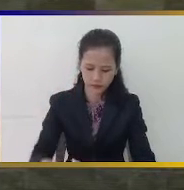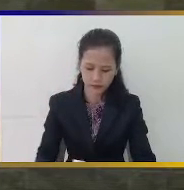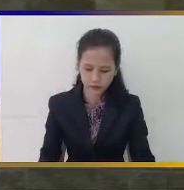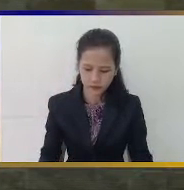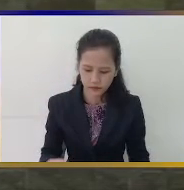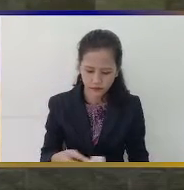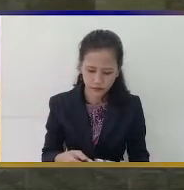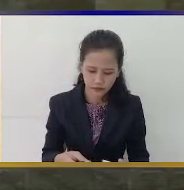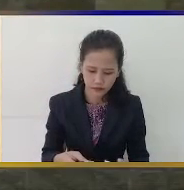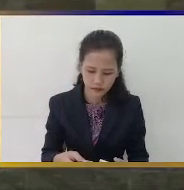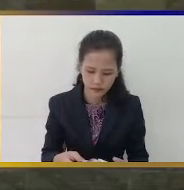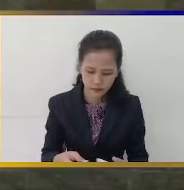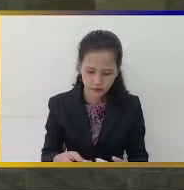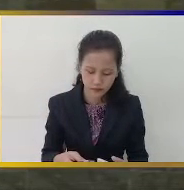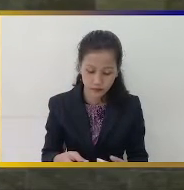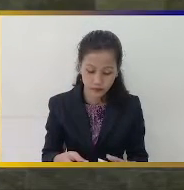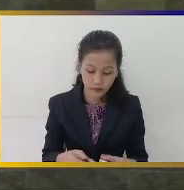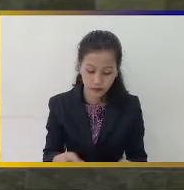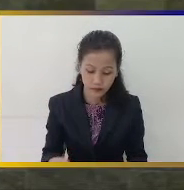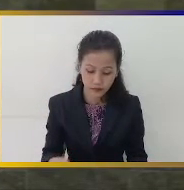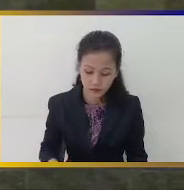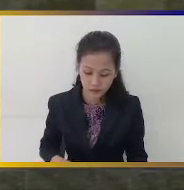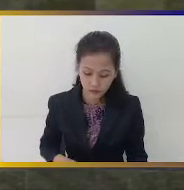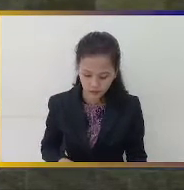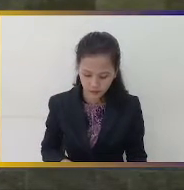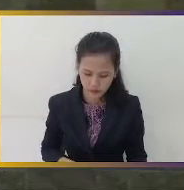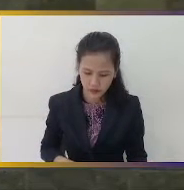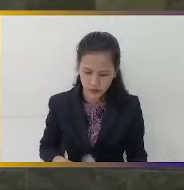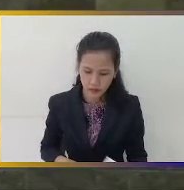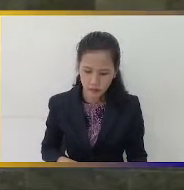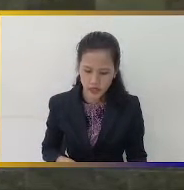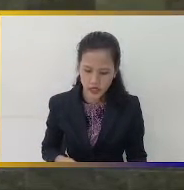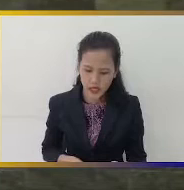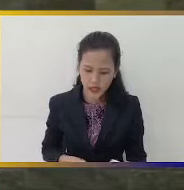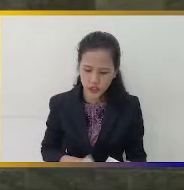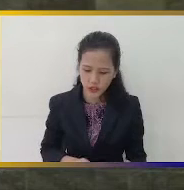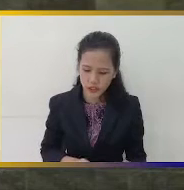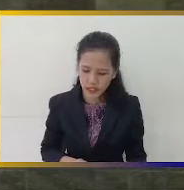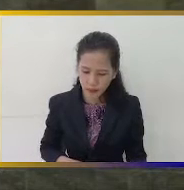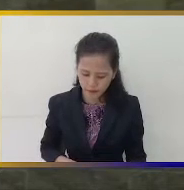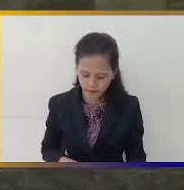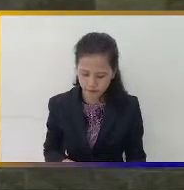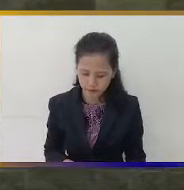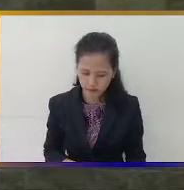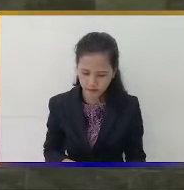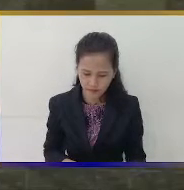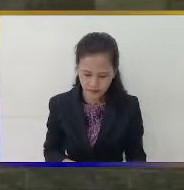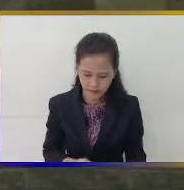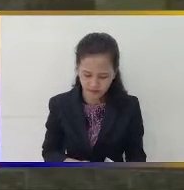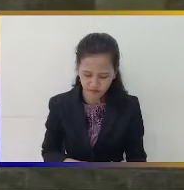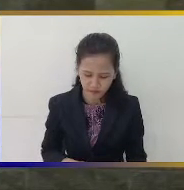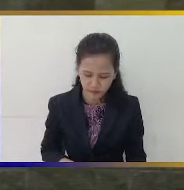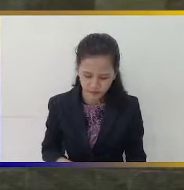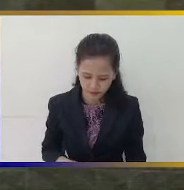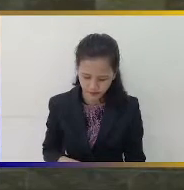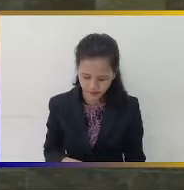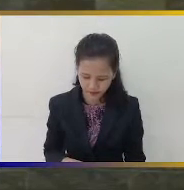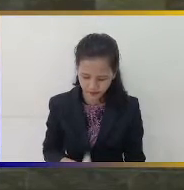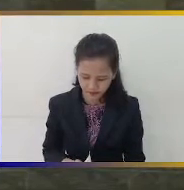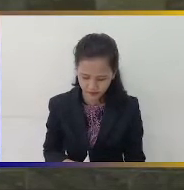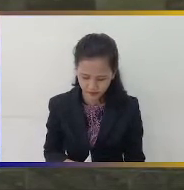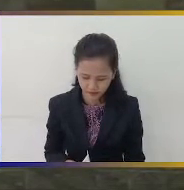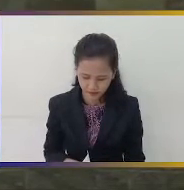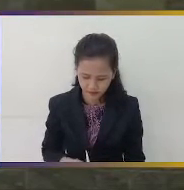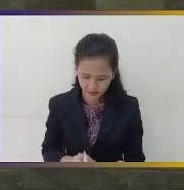he commanded, it is a command, and not a suggestion. Our fathers, that they should make known,